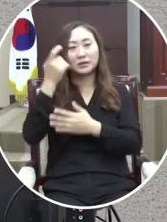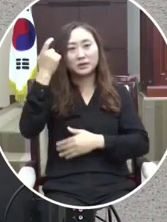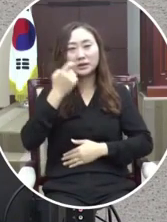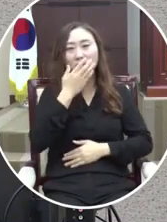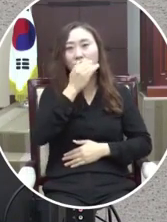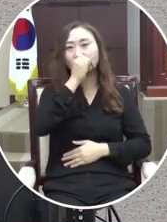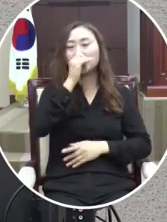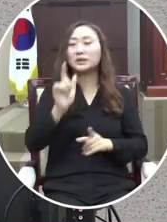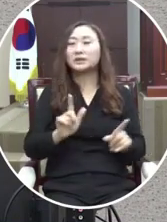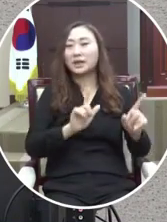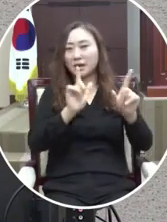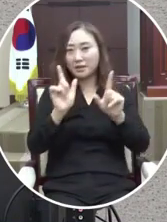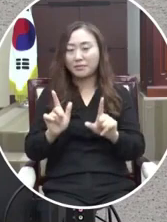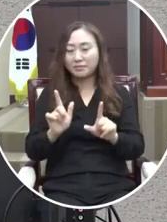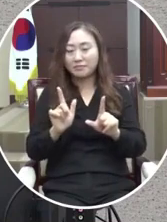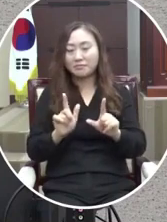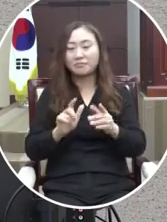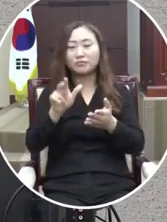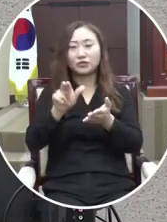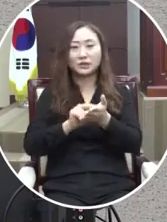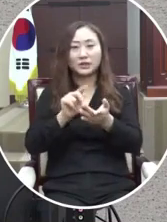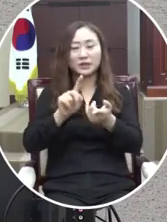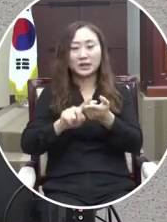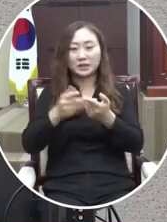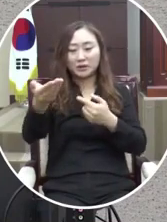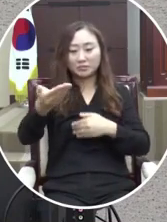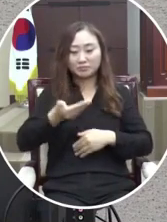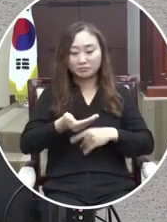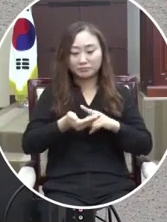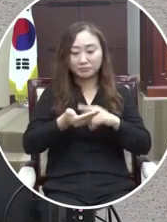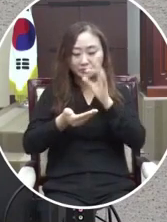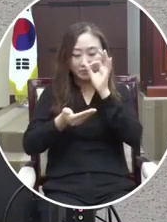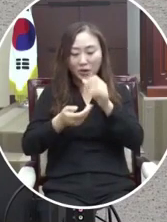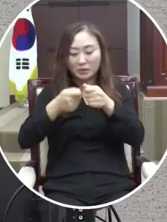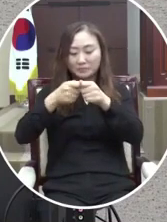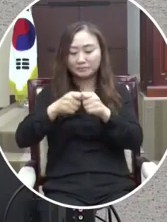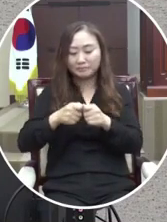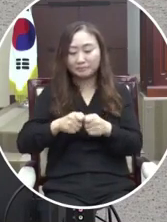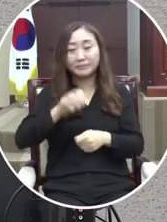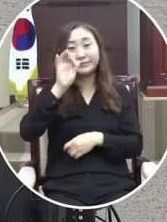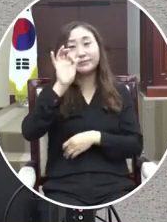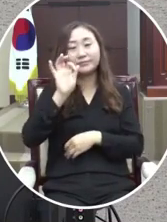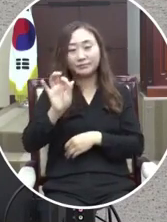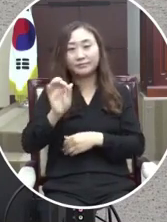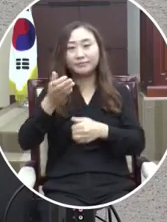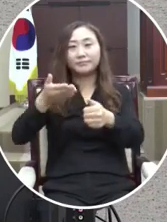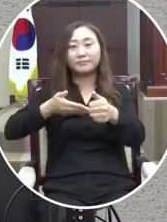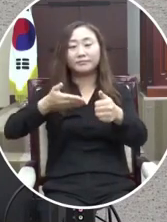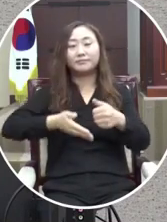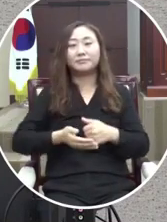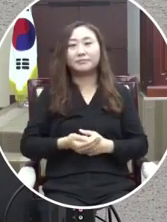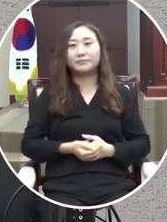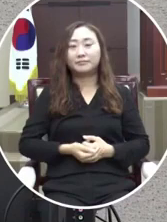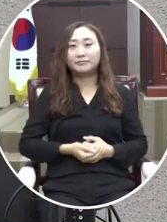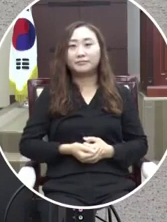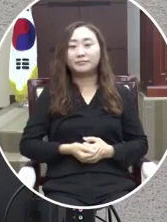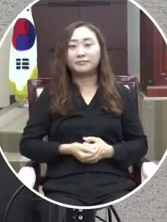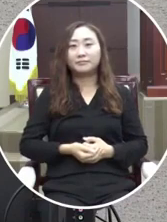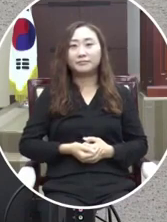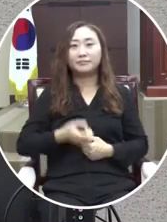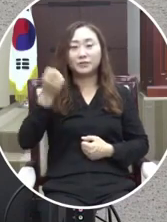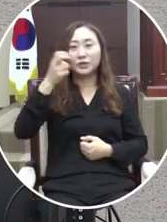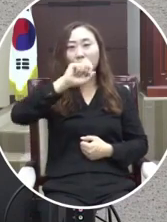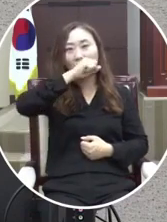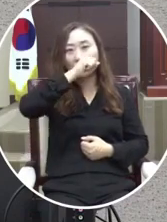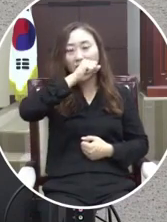삶의 문제에 대하여 집행부에서 제출한 답안을 채점하듯 세심하고 면밀히 살펴주시기 바랍니다.